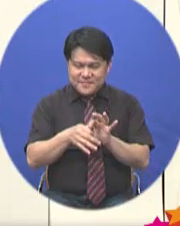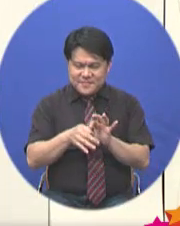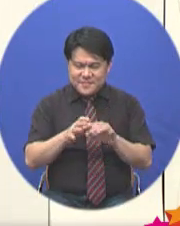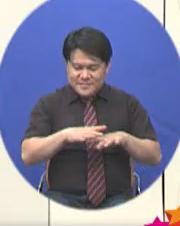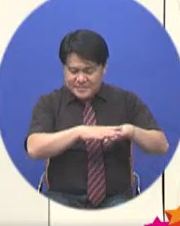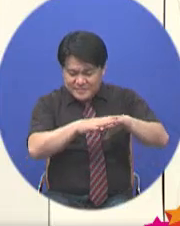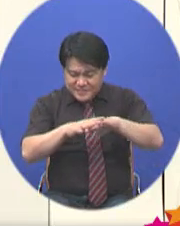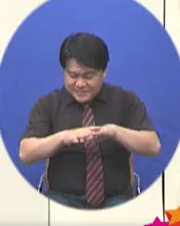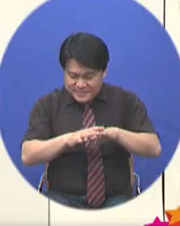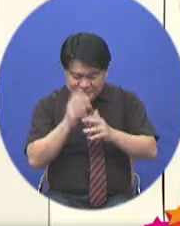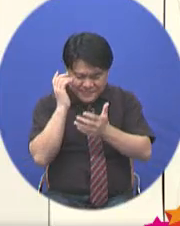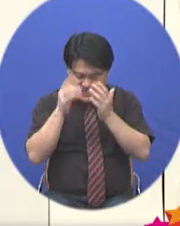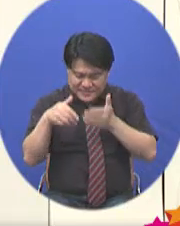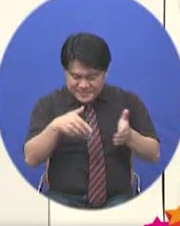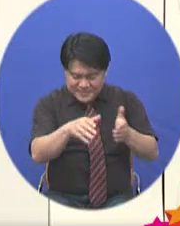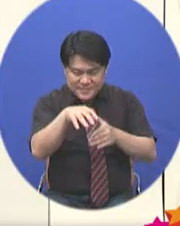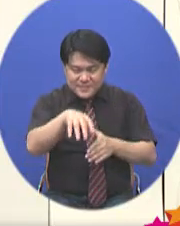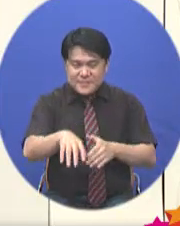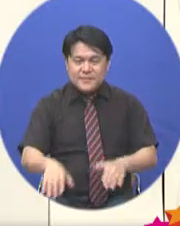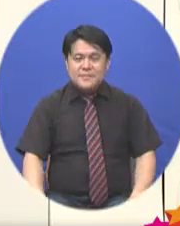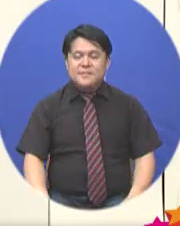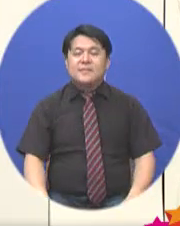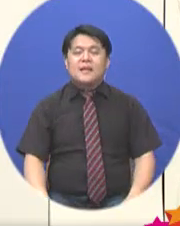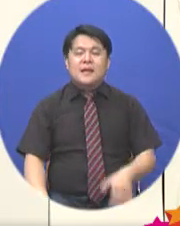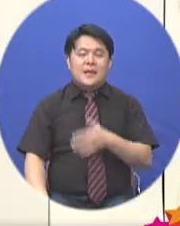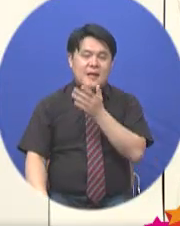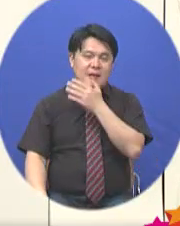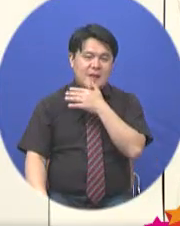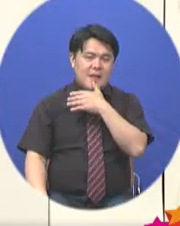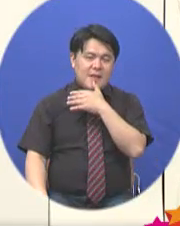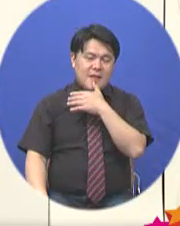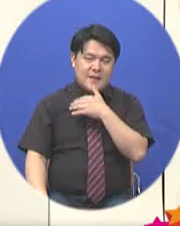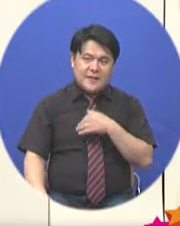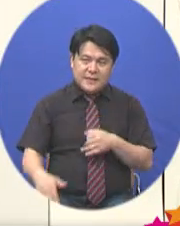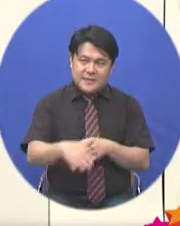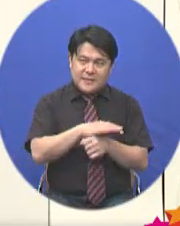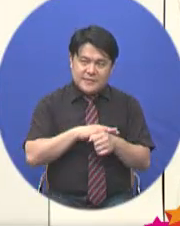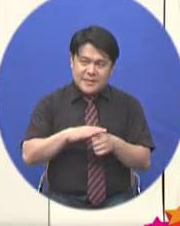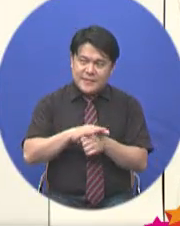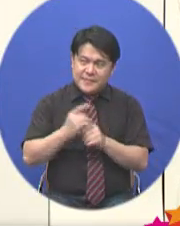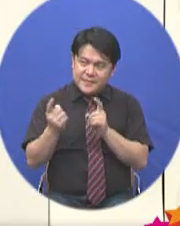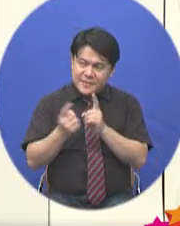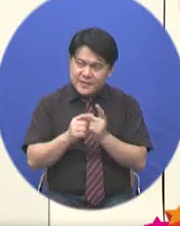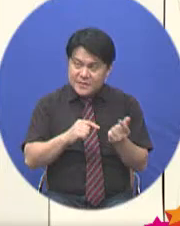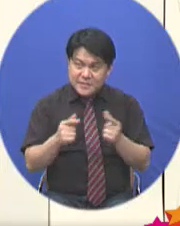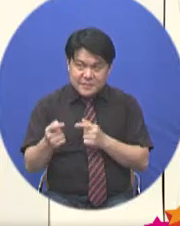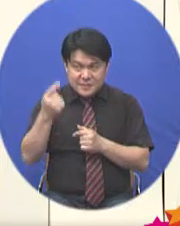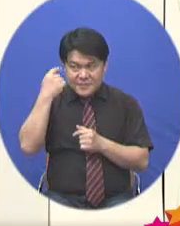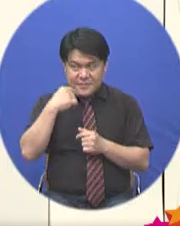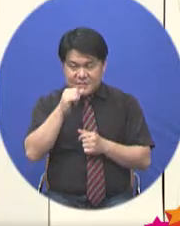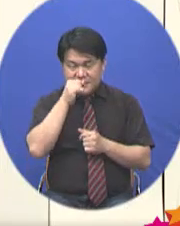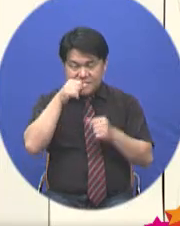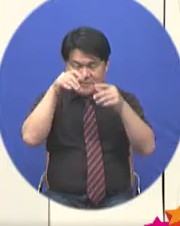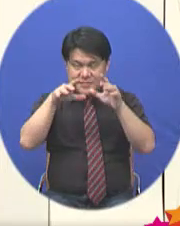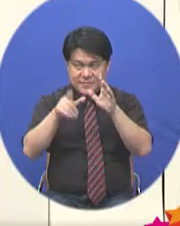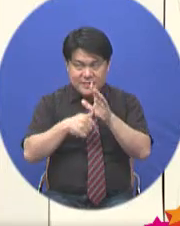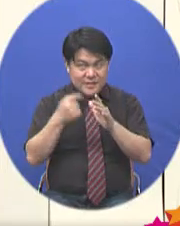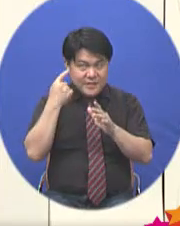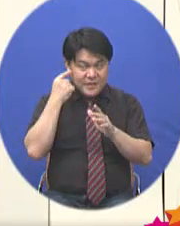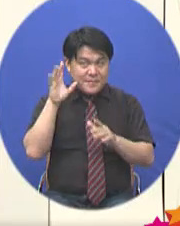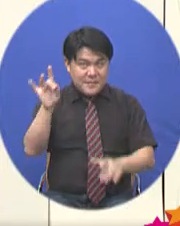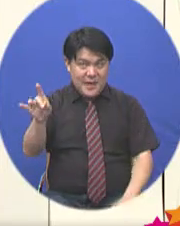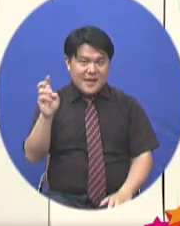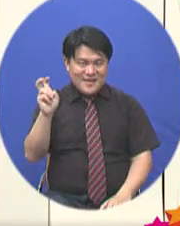사랑의 미로. 네. 아, 그래요. 약간 만남, 사랑의 미로 이런 느낌. 비 오는 날 좀 잘 어울리는 것